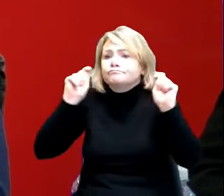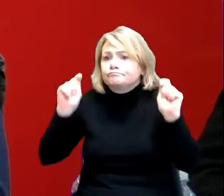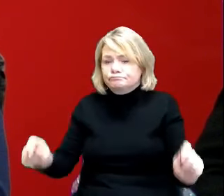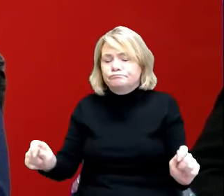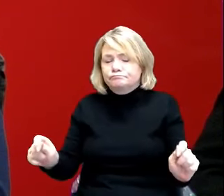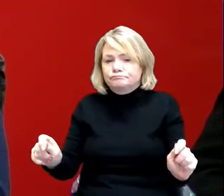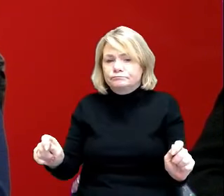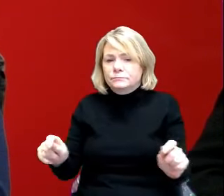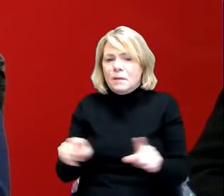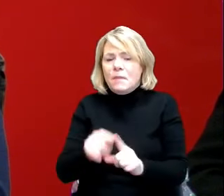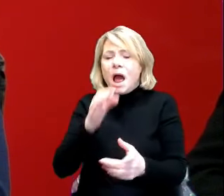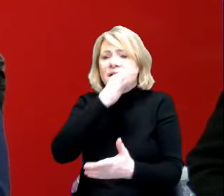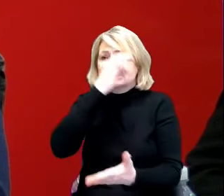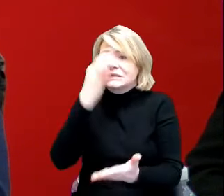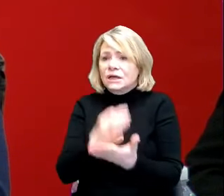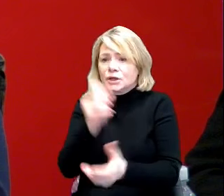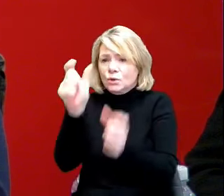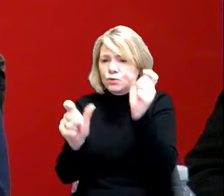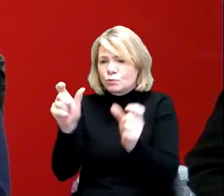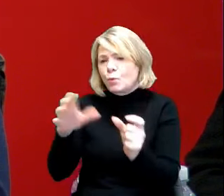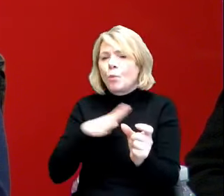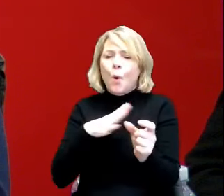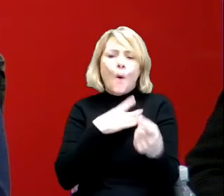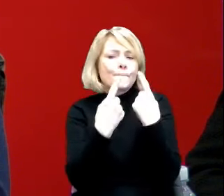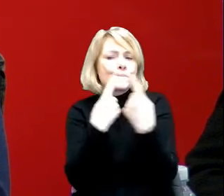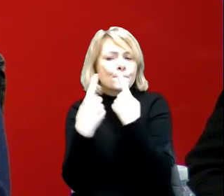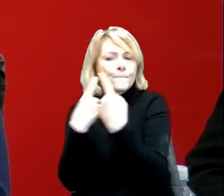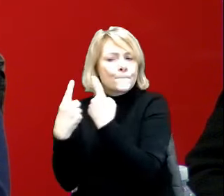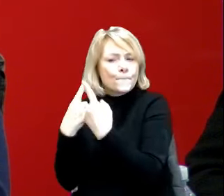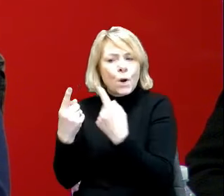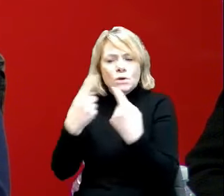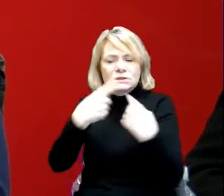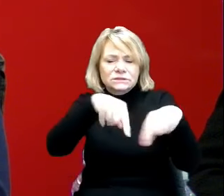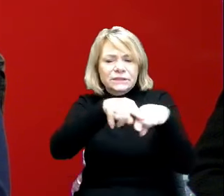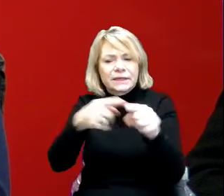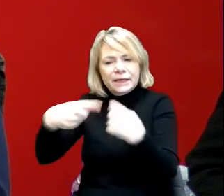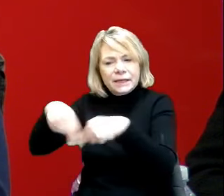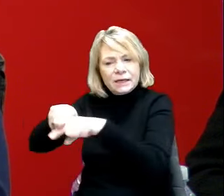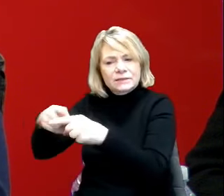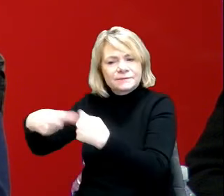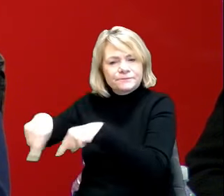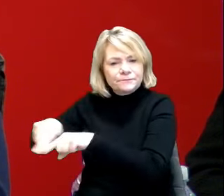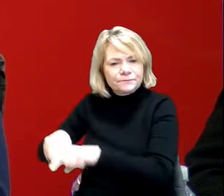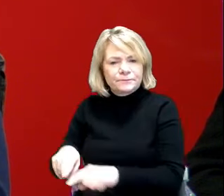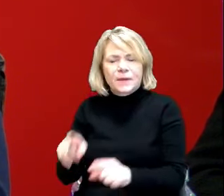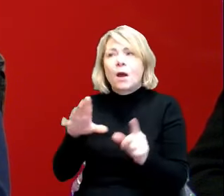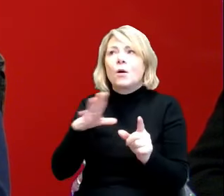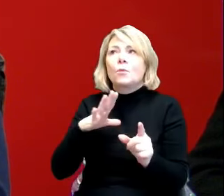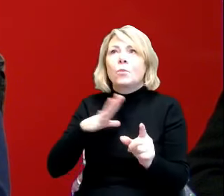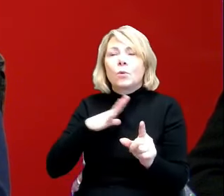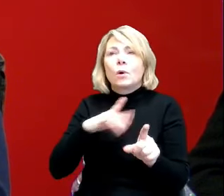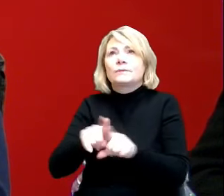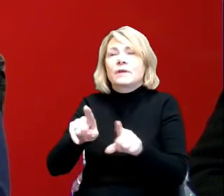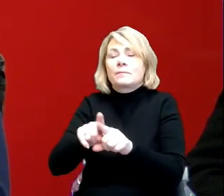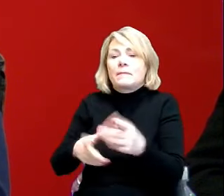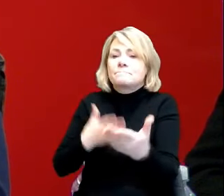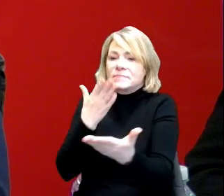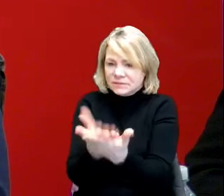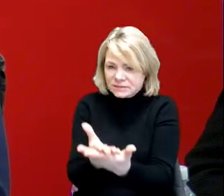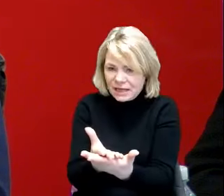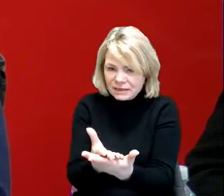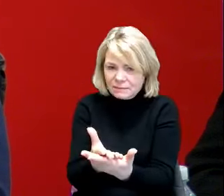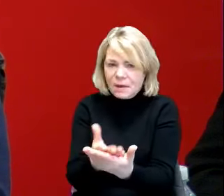atsakingų asmenų pokalbiai su skyriais tas pats pristatymas bus atskiriem